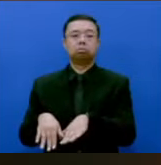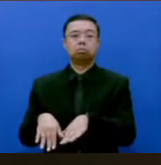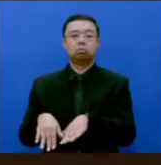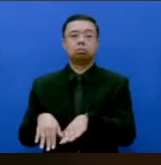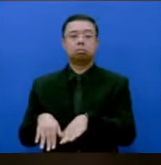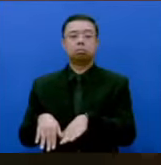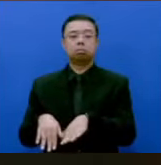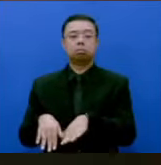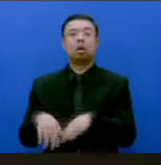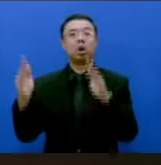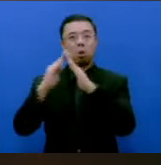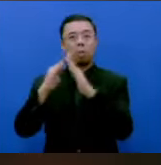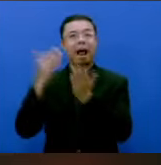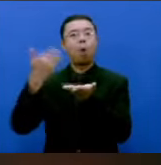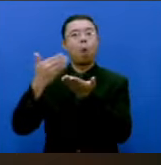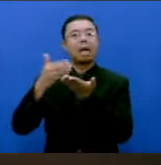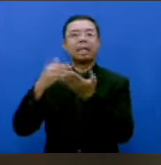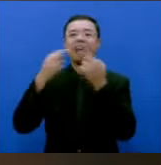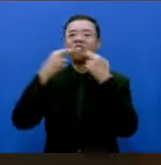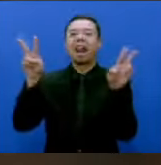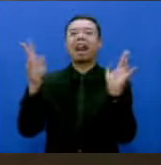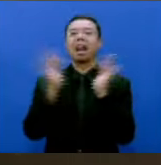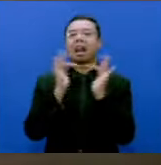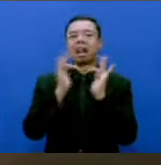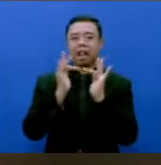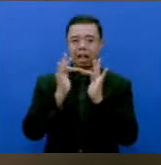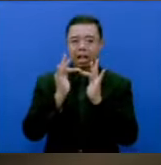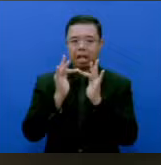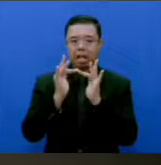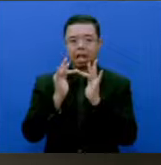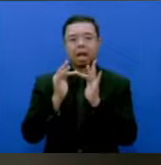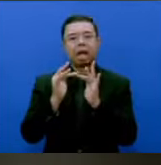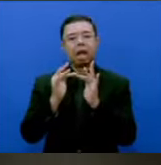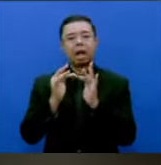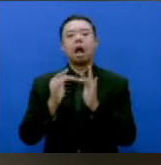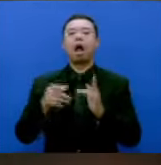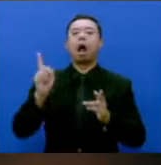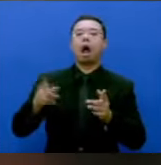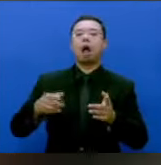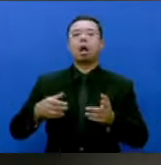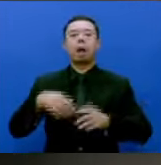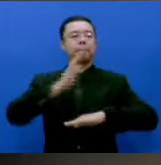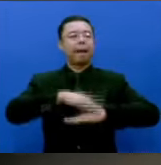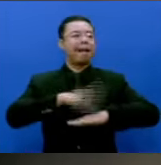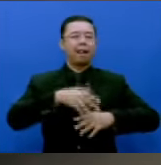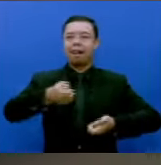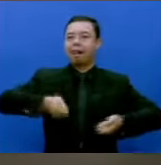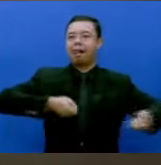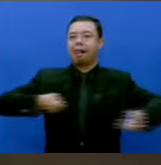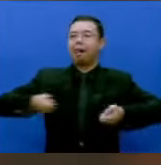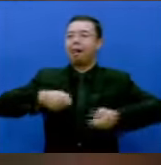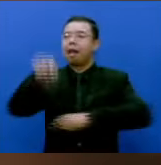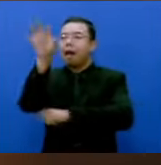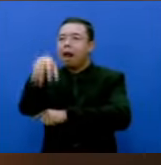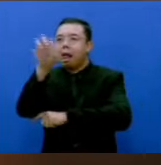Ya pemirsa, penghancuran rumah warisan ini viral di media sosial. Alat berat sengaja didatangkan untuk menghancurkan sebuah rumah di